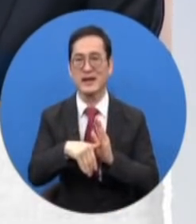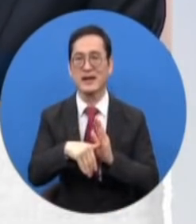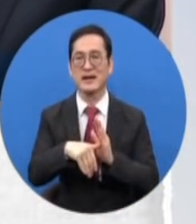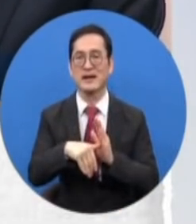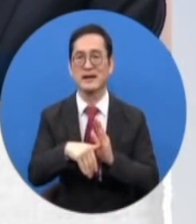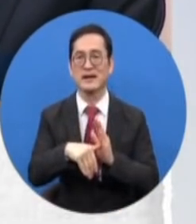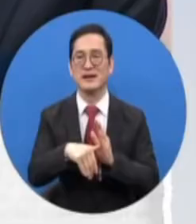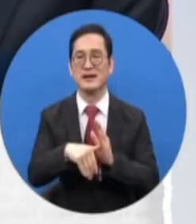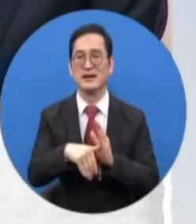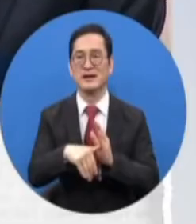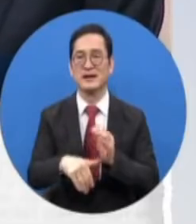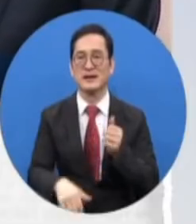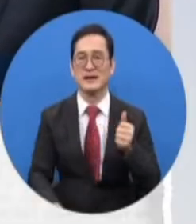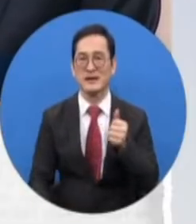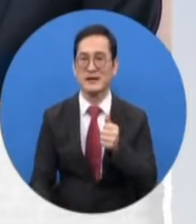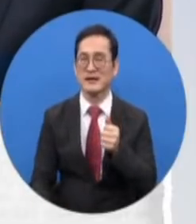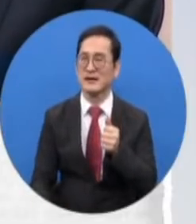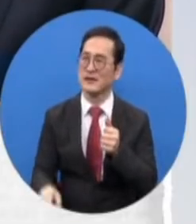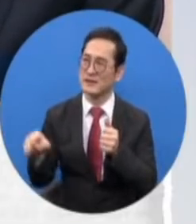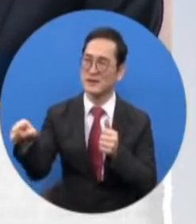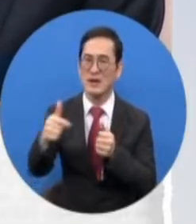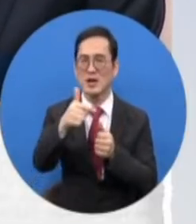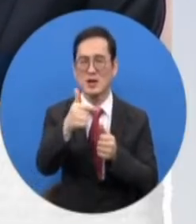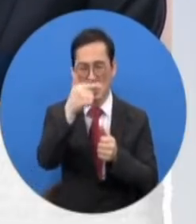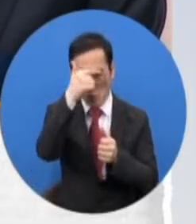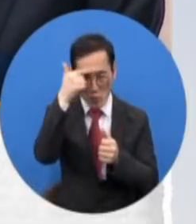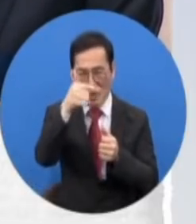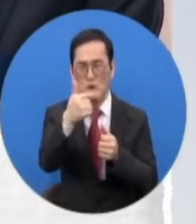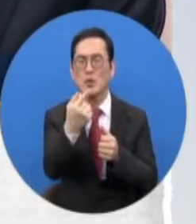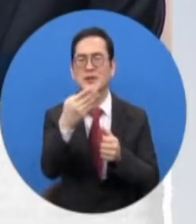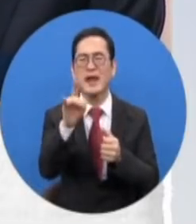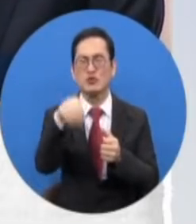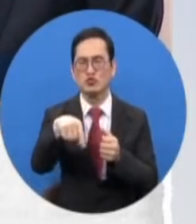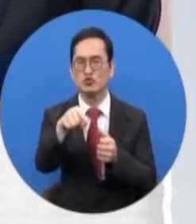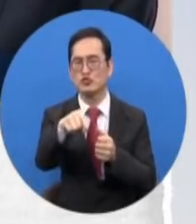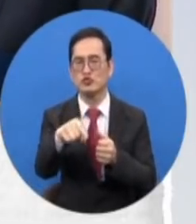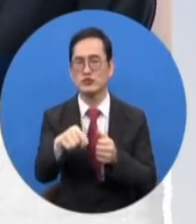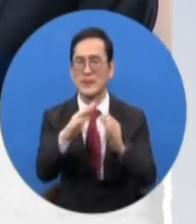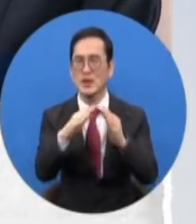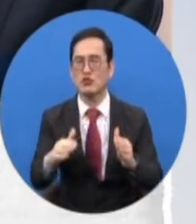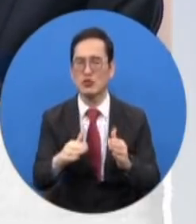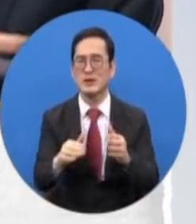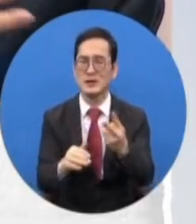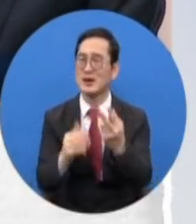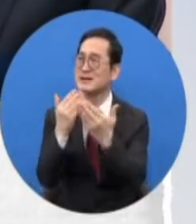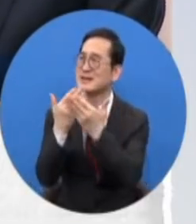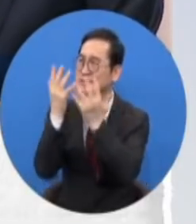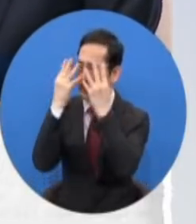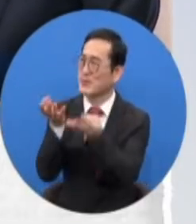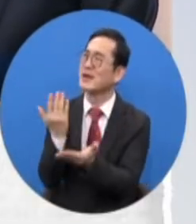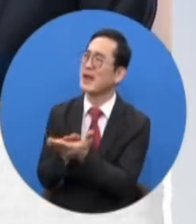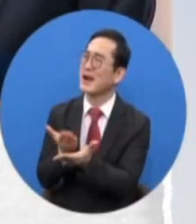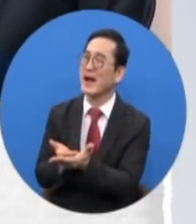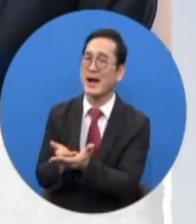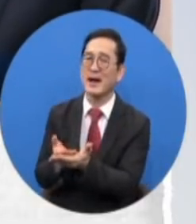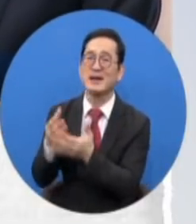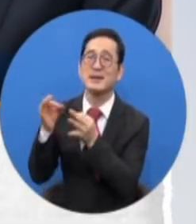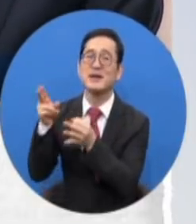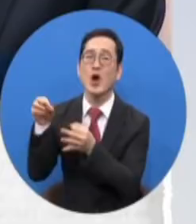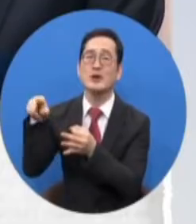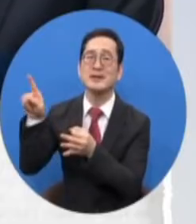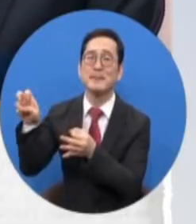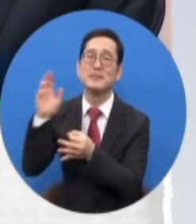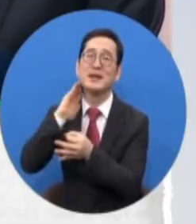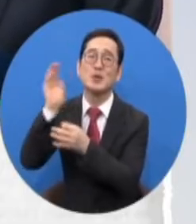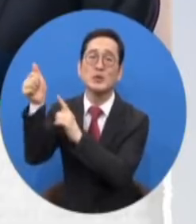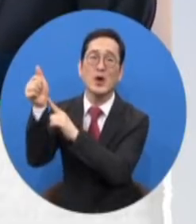하는 노태우 전두환 대통령의 사면을 건의합니다. 근데 자 건의한 이유는 분명하죠. 결국은 이제 국민 통합을 건의했는데